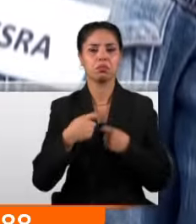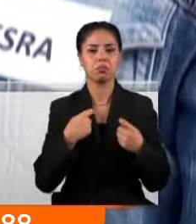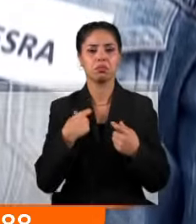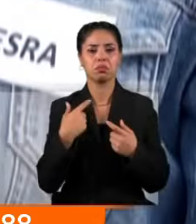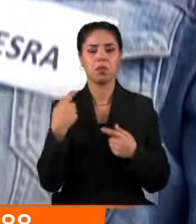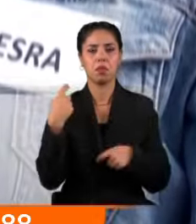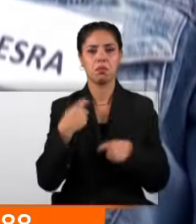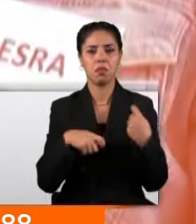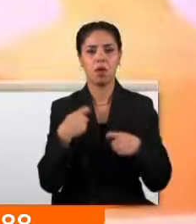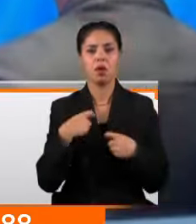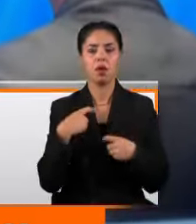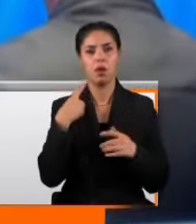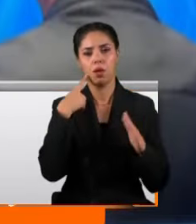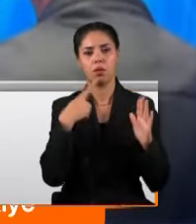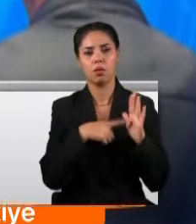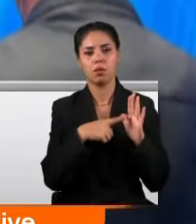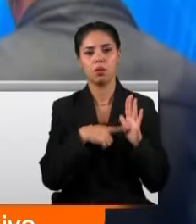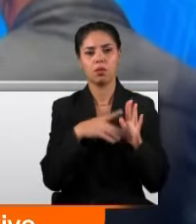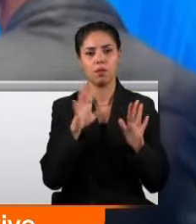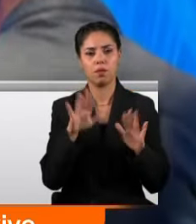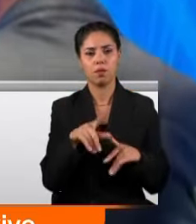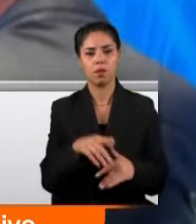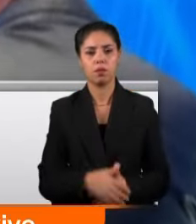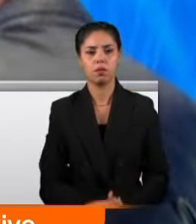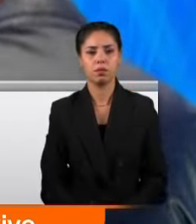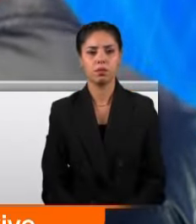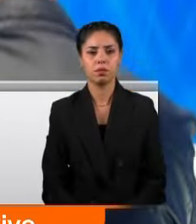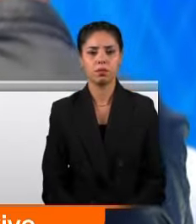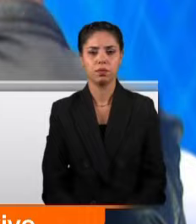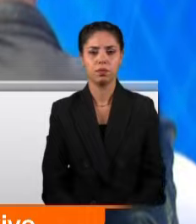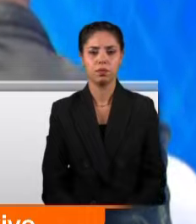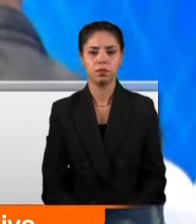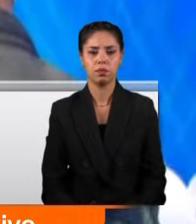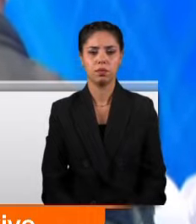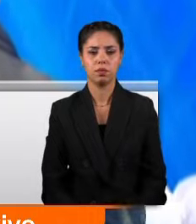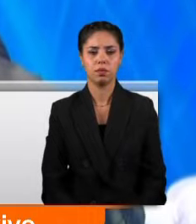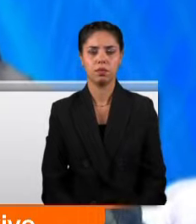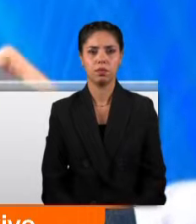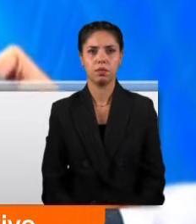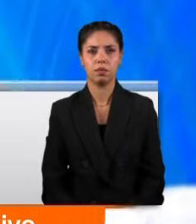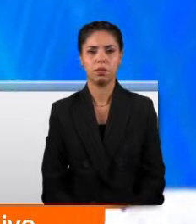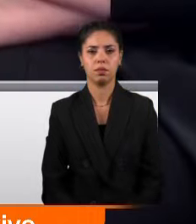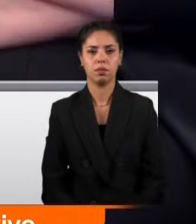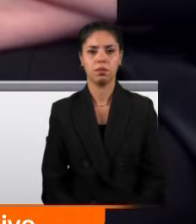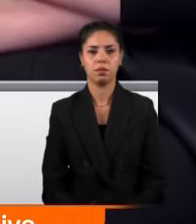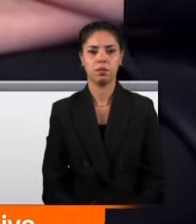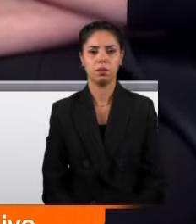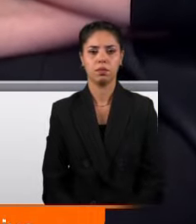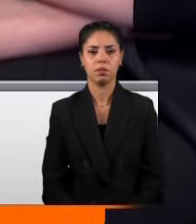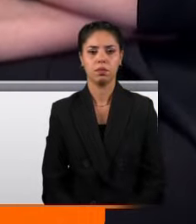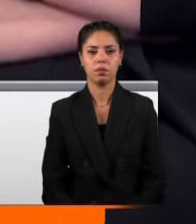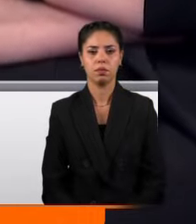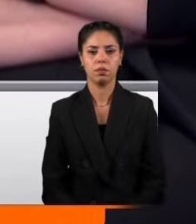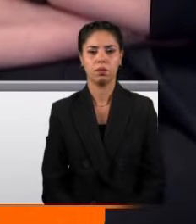Dekontlarını size ibraz ederim. Var yani dekontlar karşılığı tabii dekontlar. Tabii ki kim eğer sunmazsam tüm Türkiye beni beter etsin. Şu an zaman